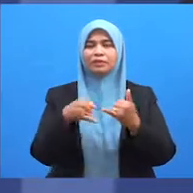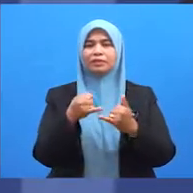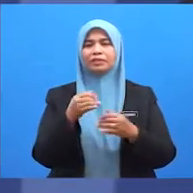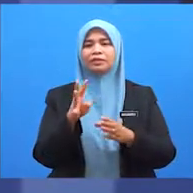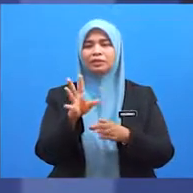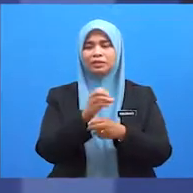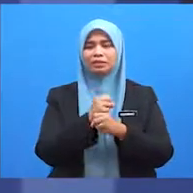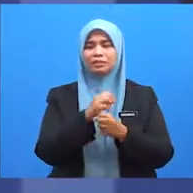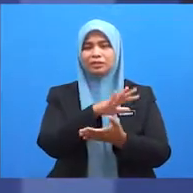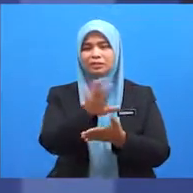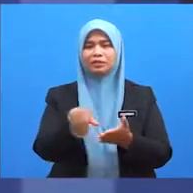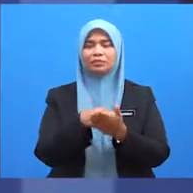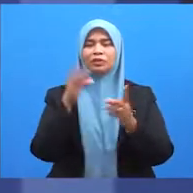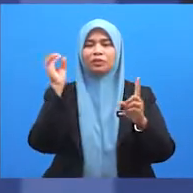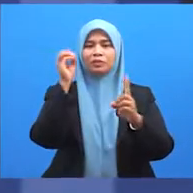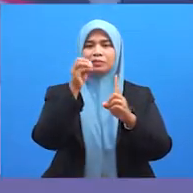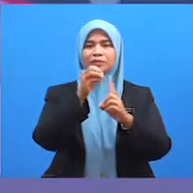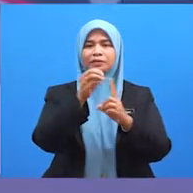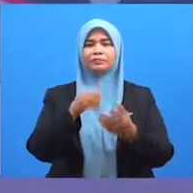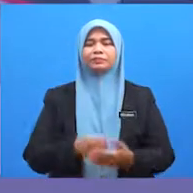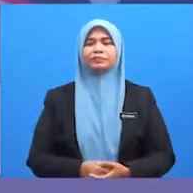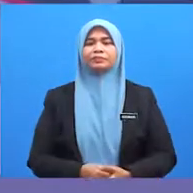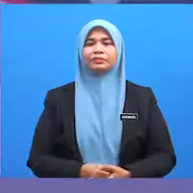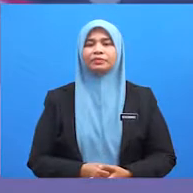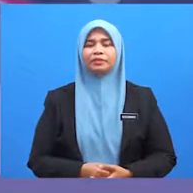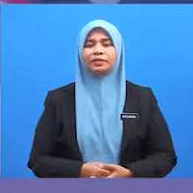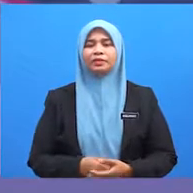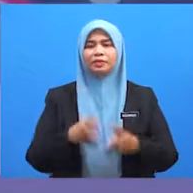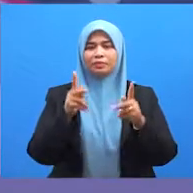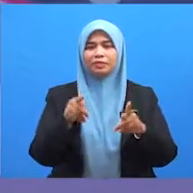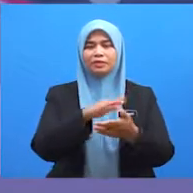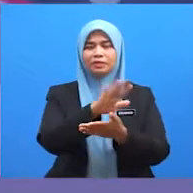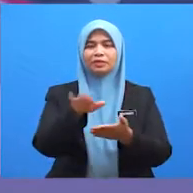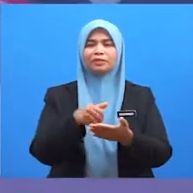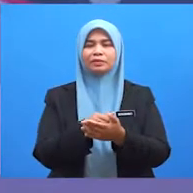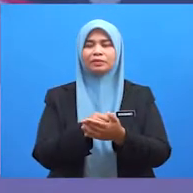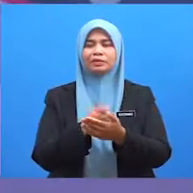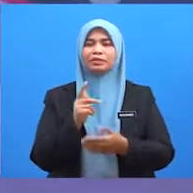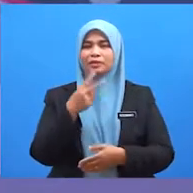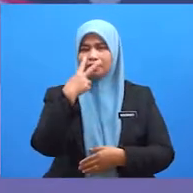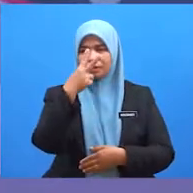objektif pembelajaran. Para pelajar sekalian, mari kita lihat